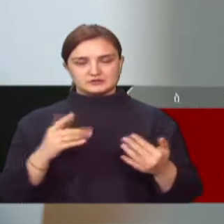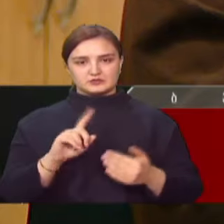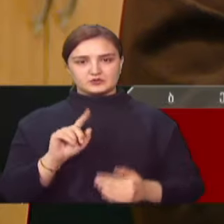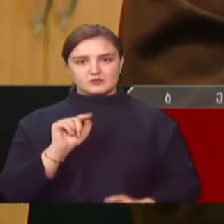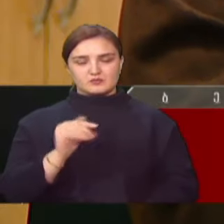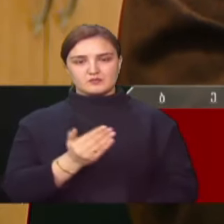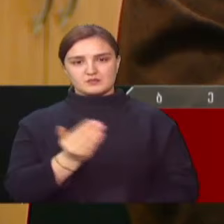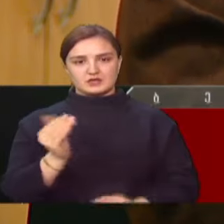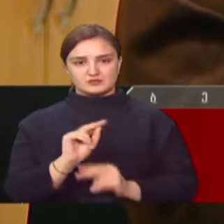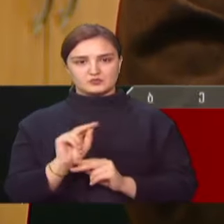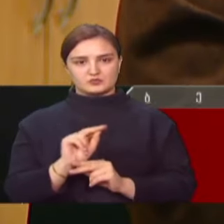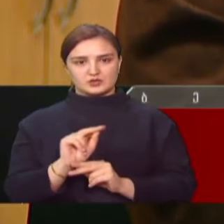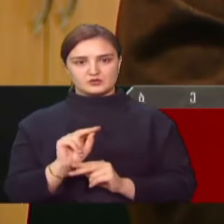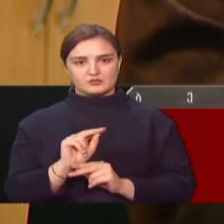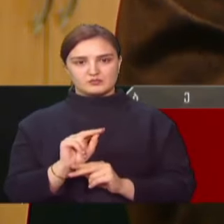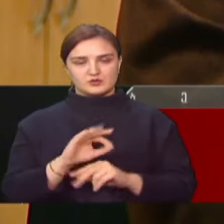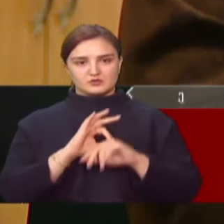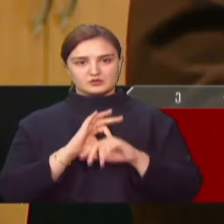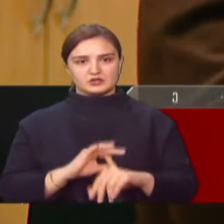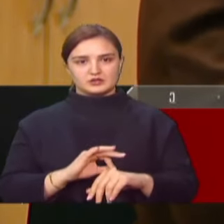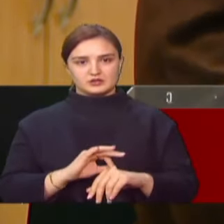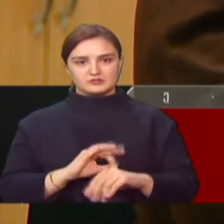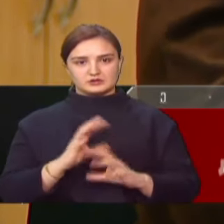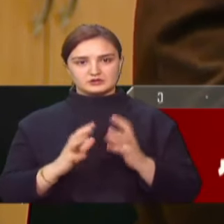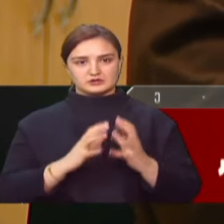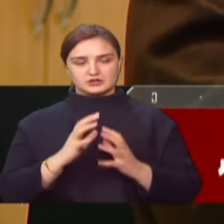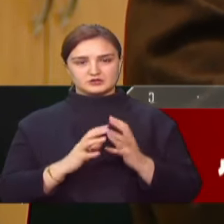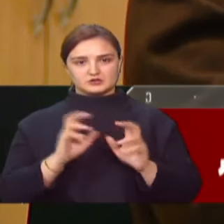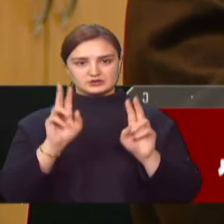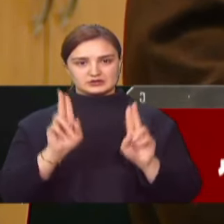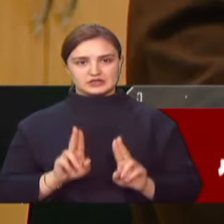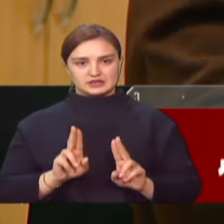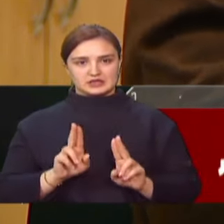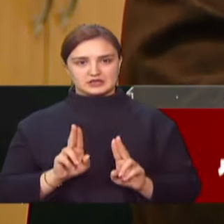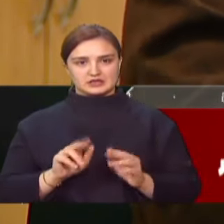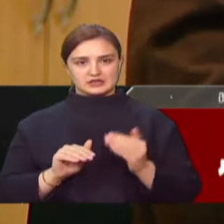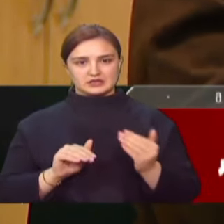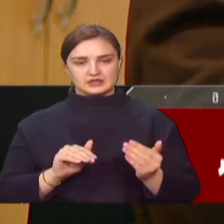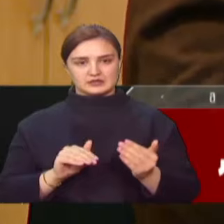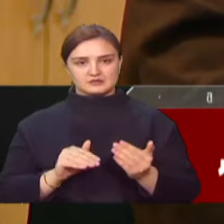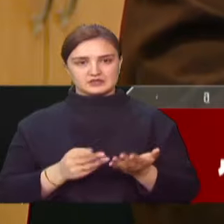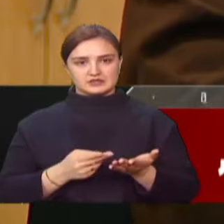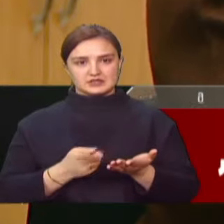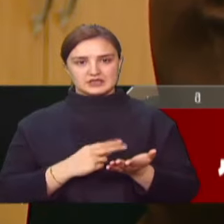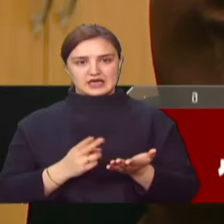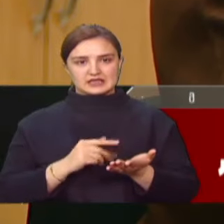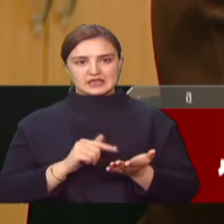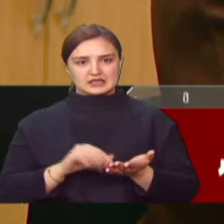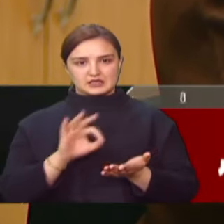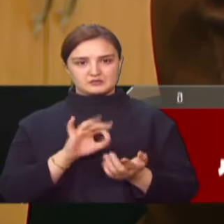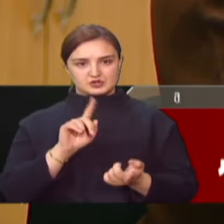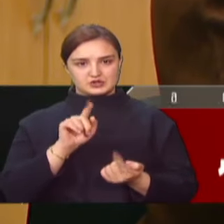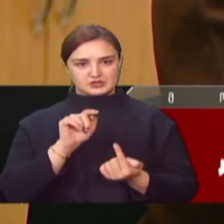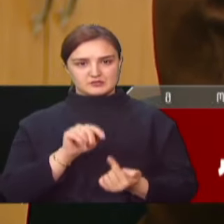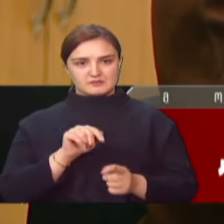მათ მკურნალობა უტარდება საერთაშორისო სტანდარტების გაიდლაინების შესაბამისად. Აქ საუბარი